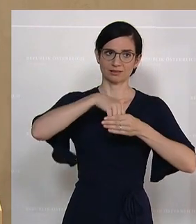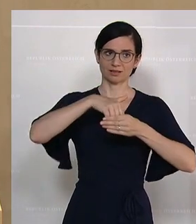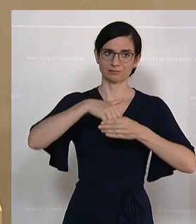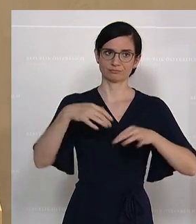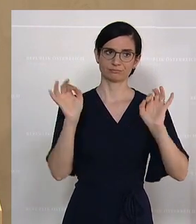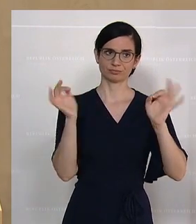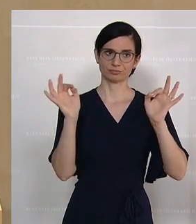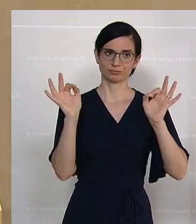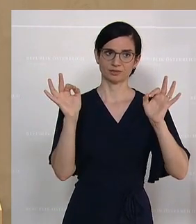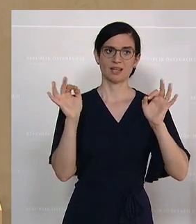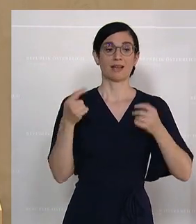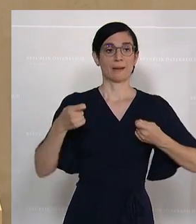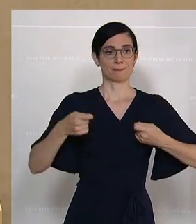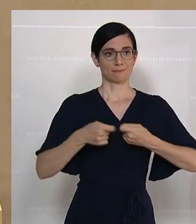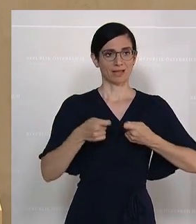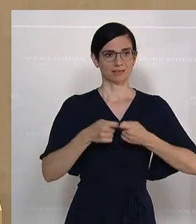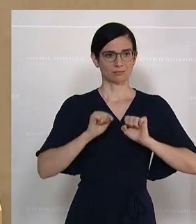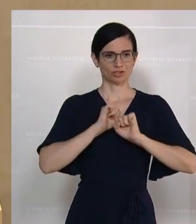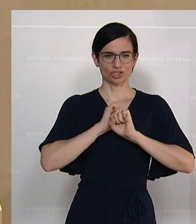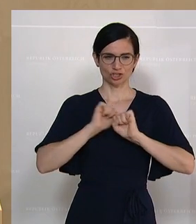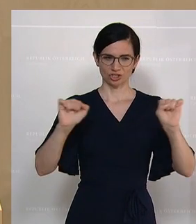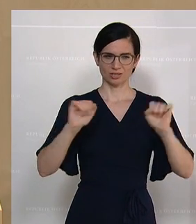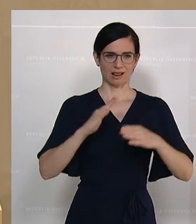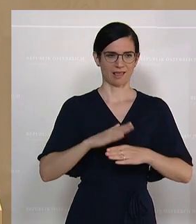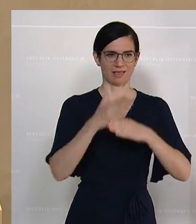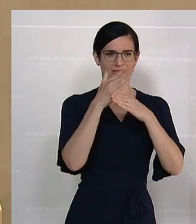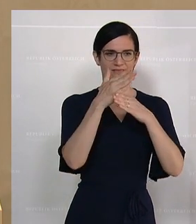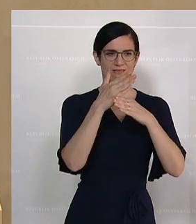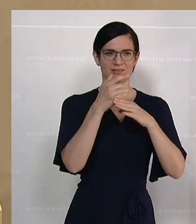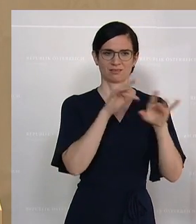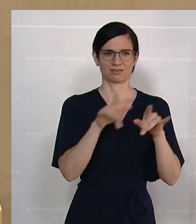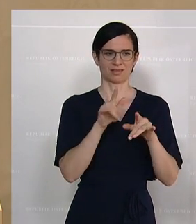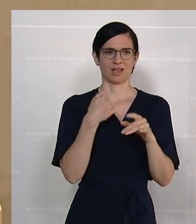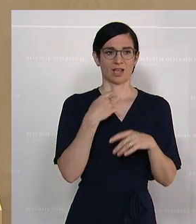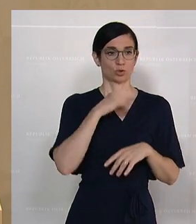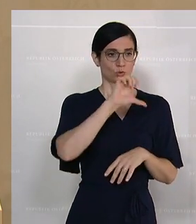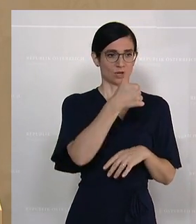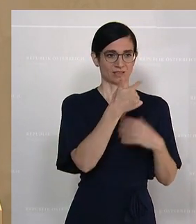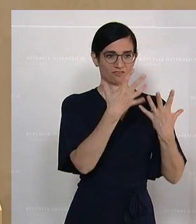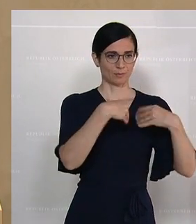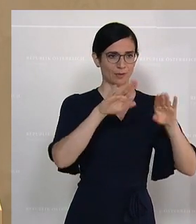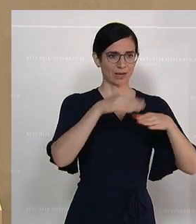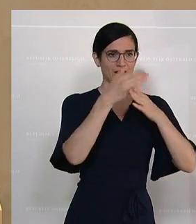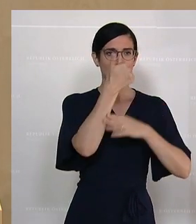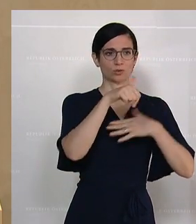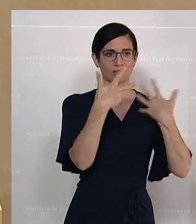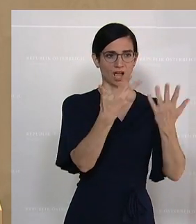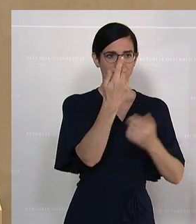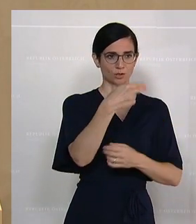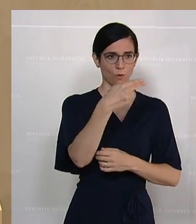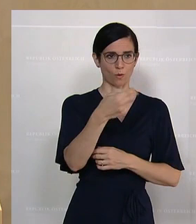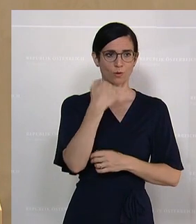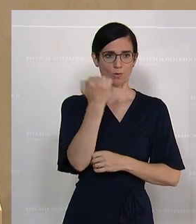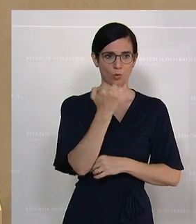massnahmen die rasch wirken und helfen werden beginnend mit der zusätzlichen familienbeihilfe von 180 euro im august